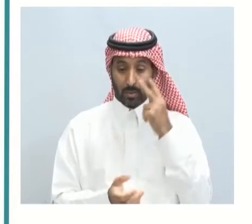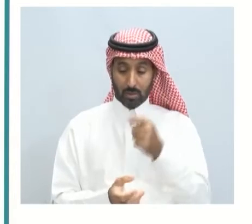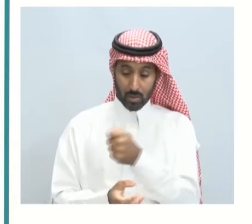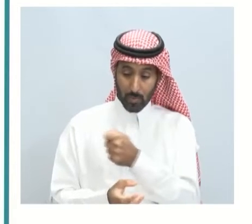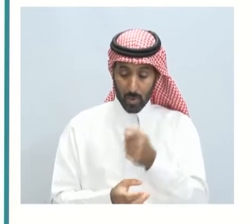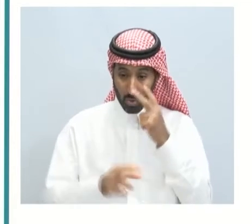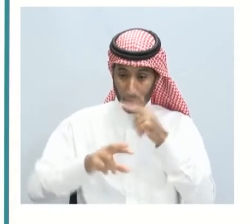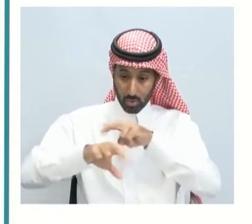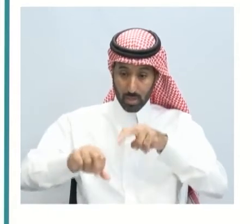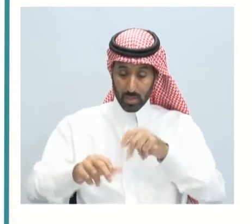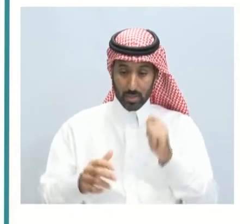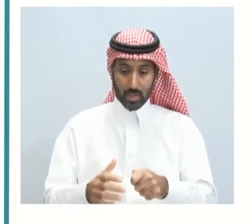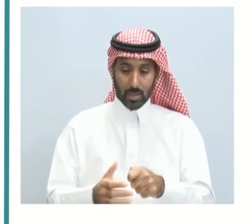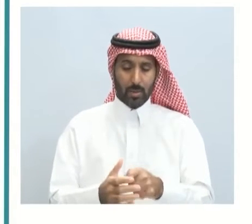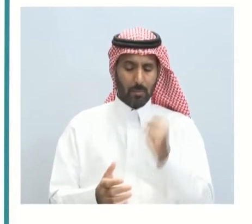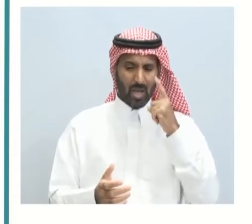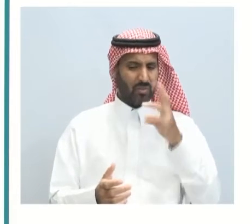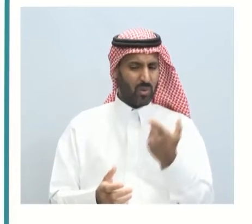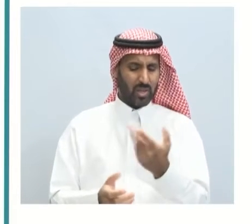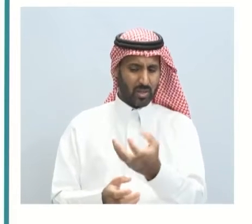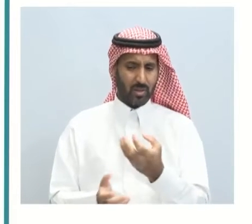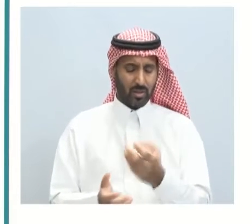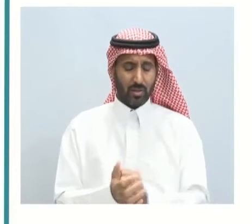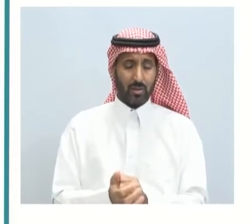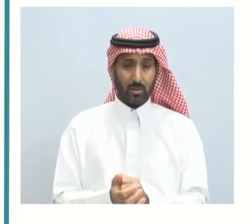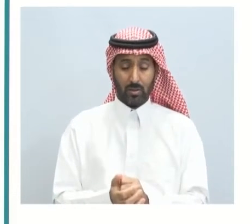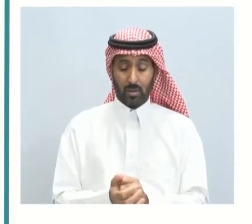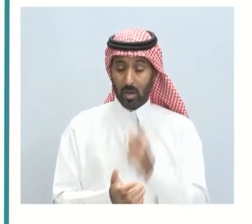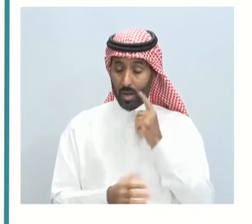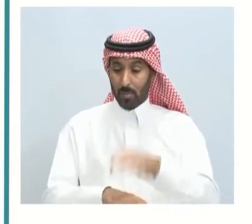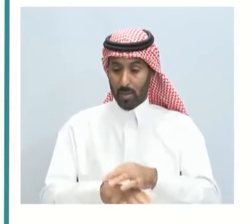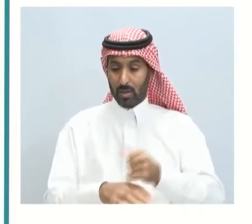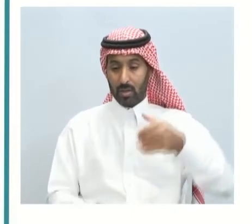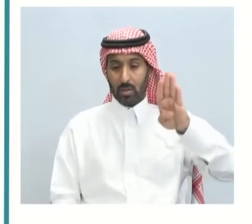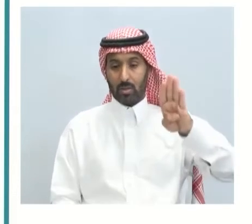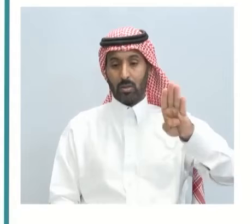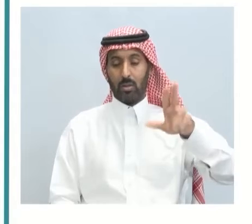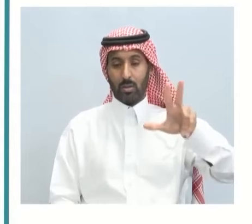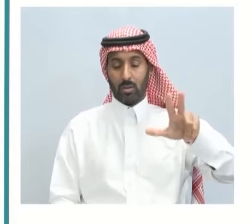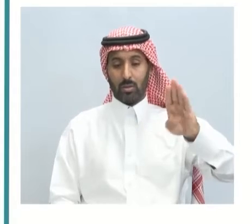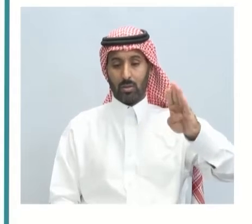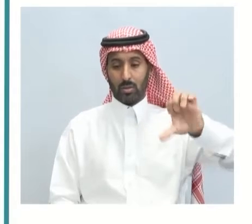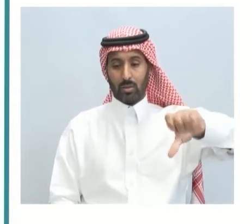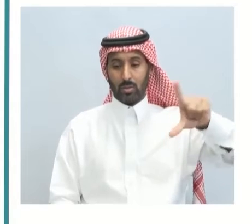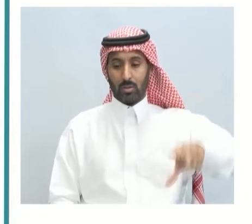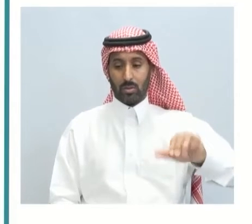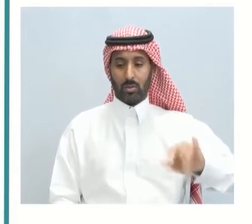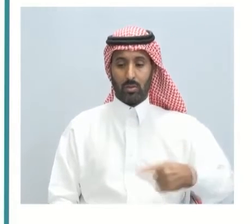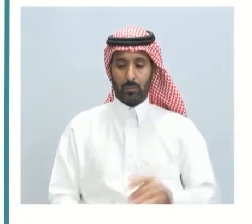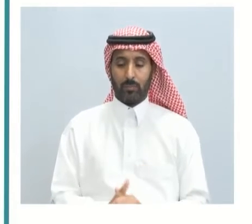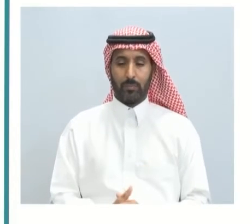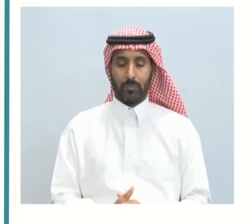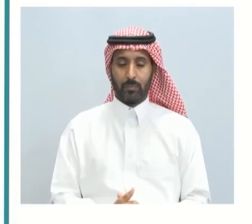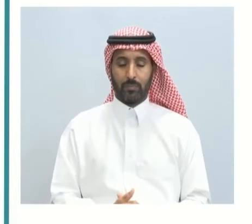العلماء دليلا لمعرفه مصدر او وباء الكيرا بالاضافه الى القولون